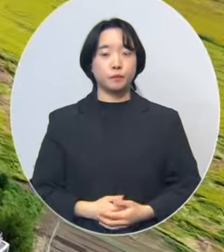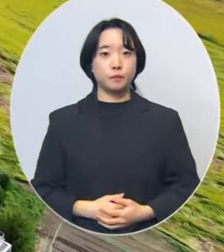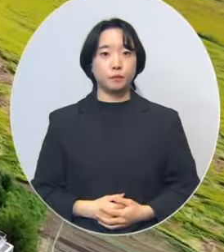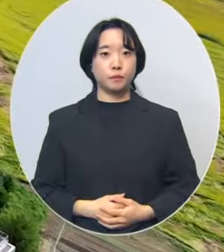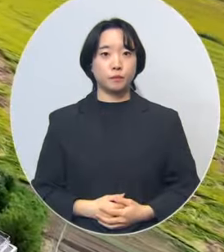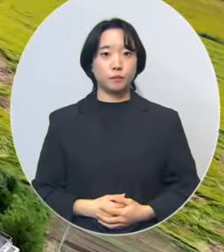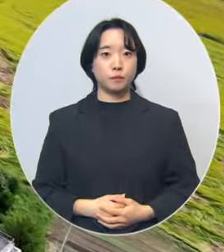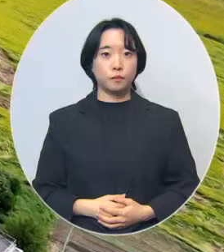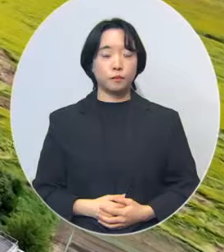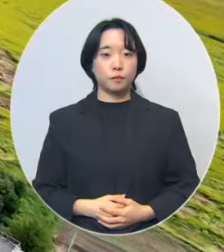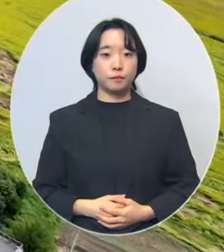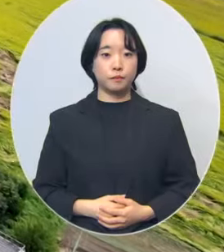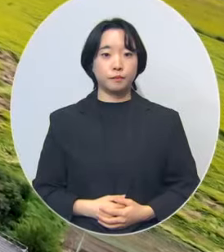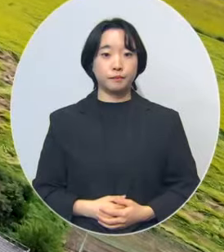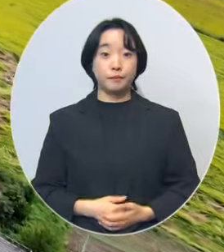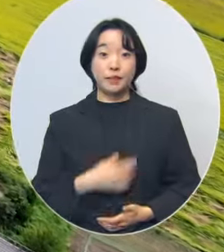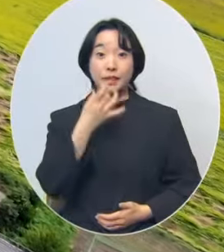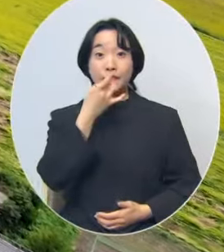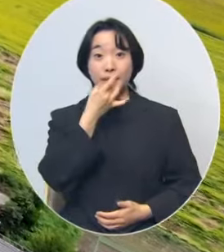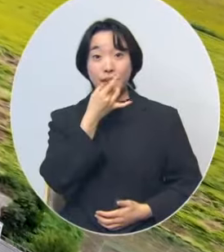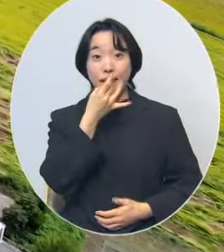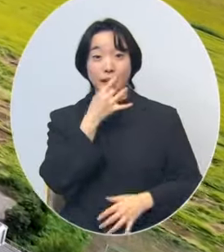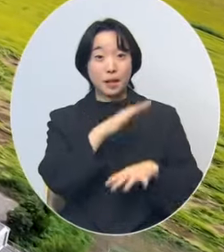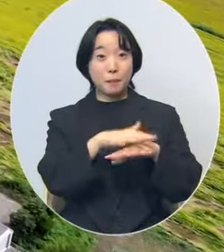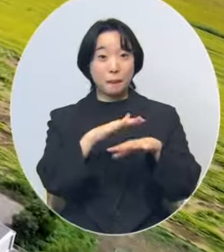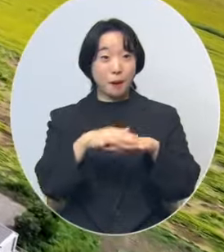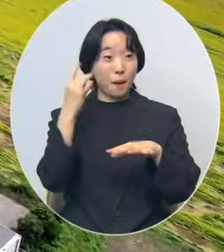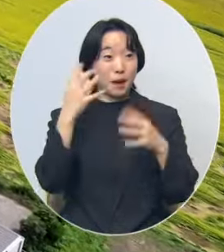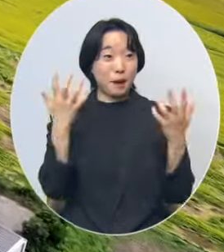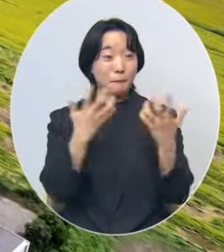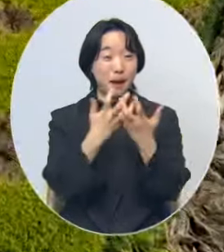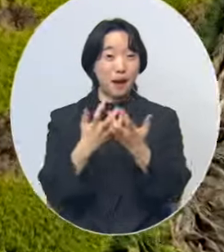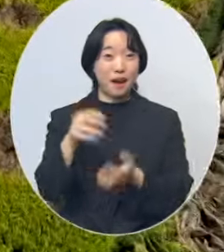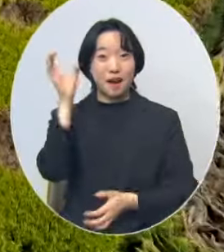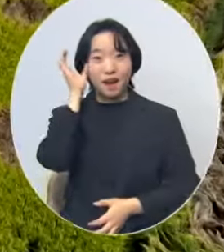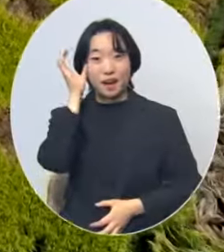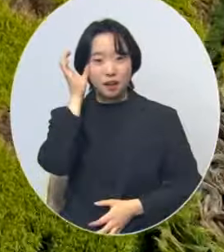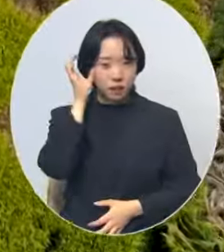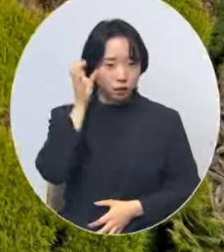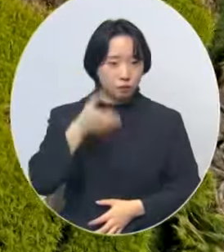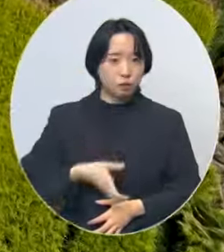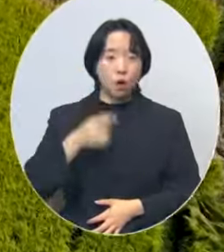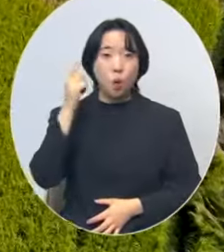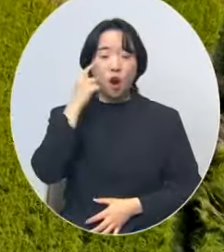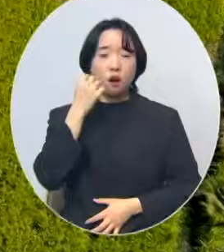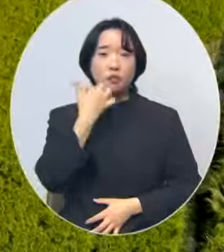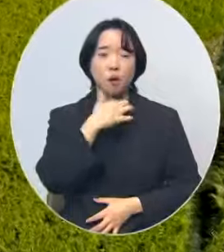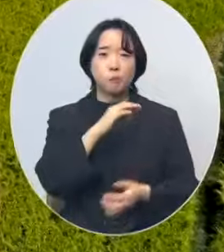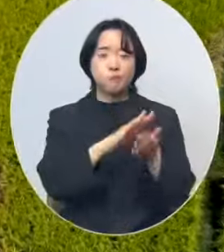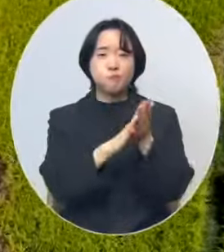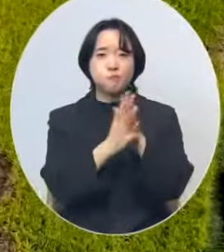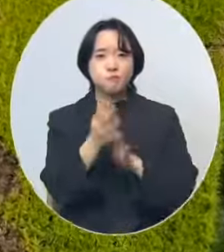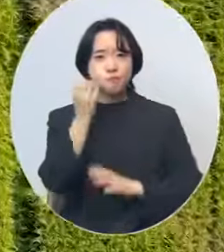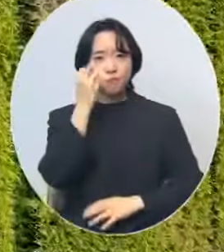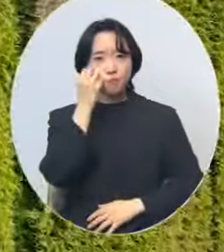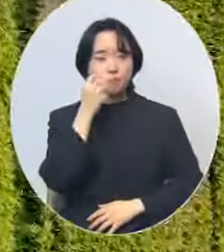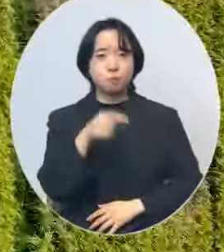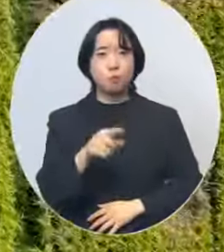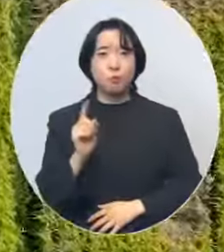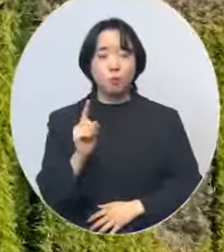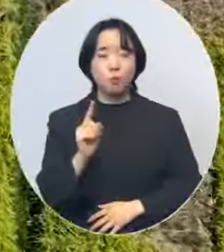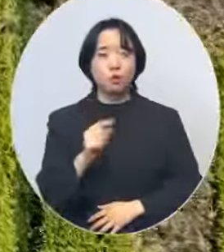취재했습니다 알라이 꽉차 황금빛으로 물 들어야 했을 논이 군데군데 불그스름하게 다들었어